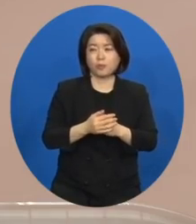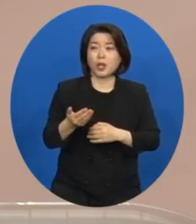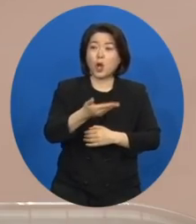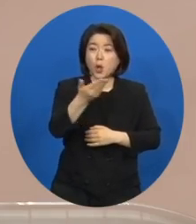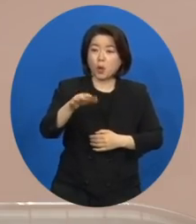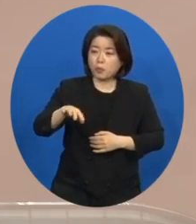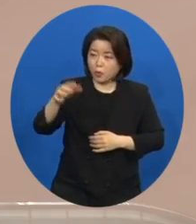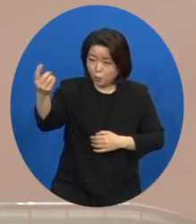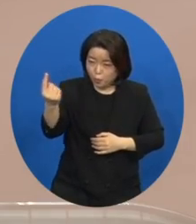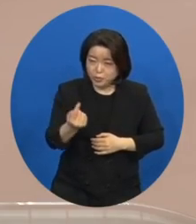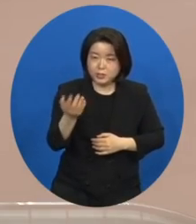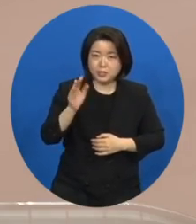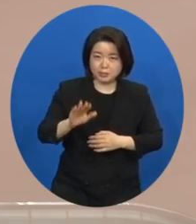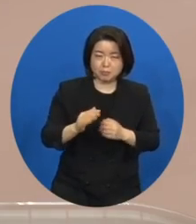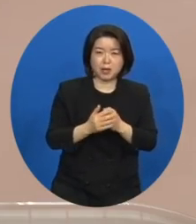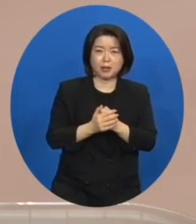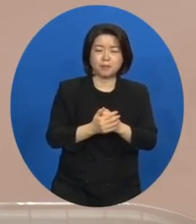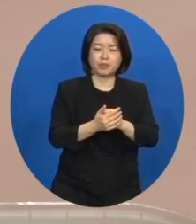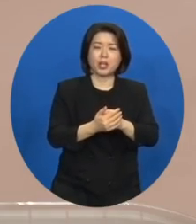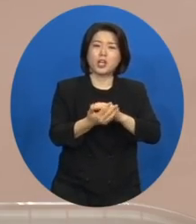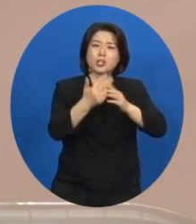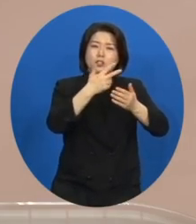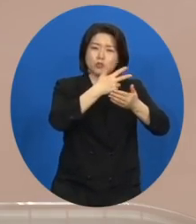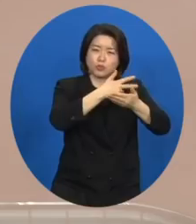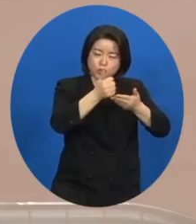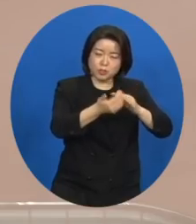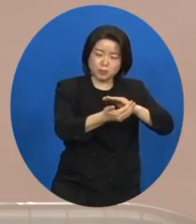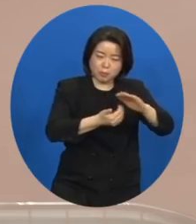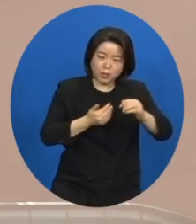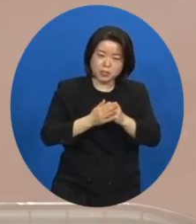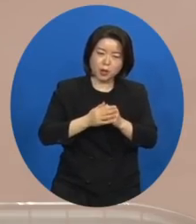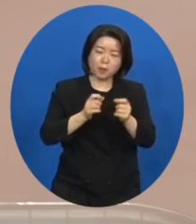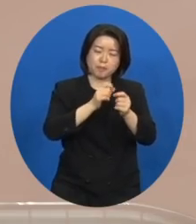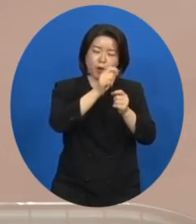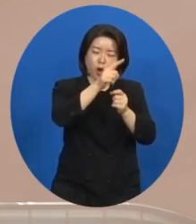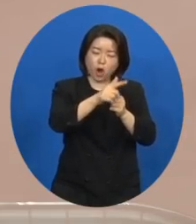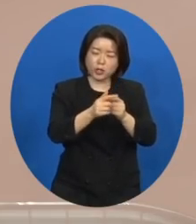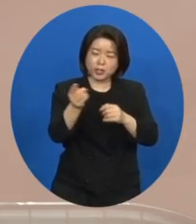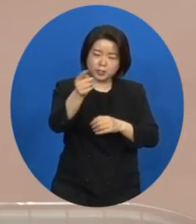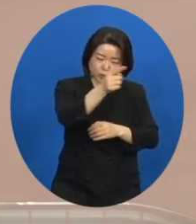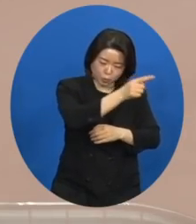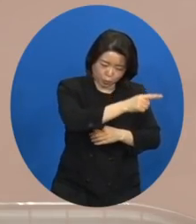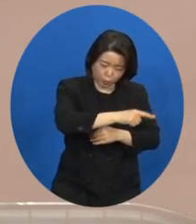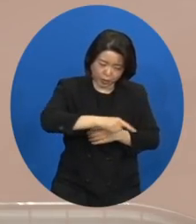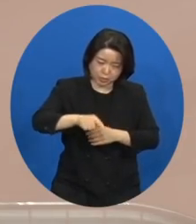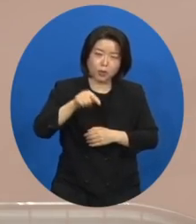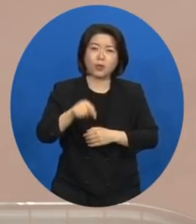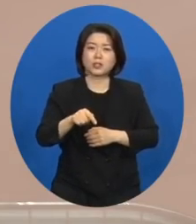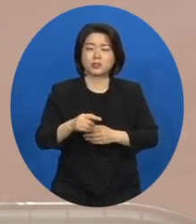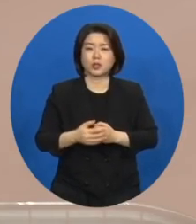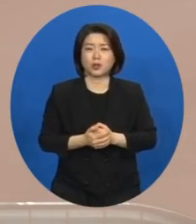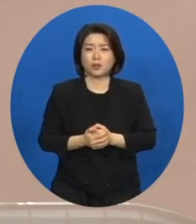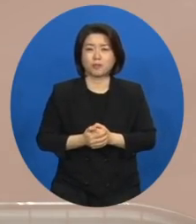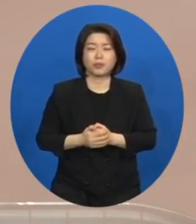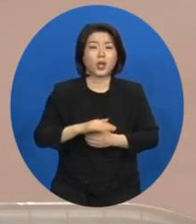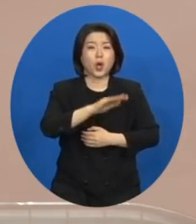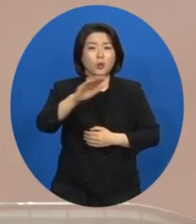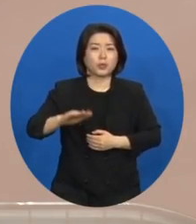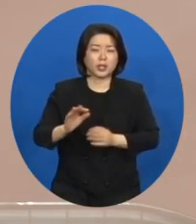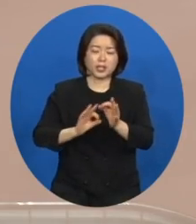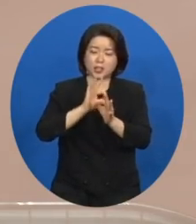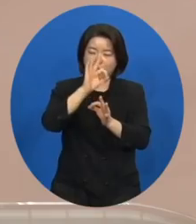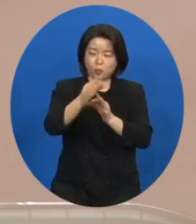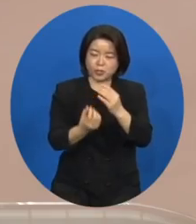먼저 마음 길을 우어 저서 오싱 거에요 저와 여러분들의 맛나겠어요 저야 람들에게 영원히 솟아나는